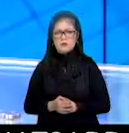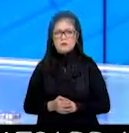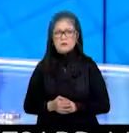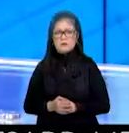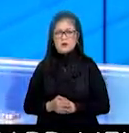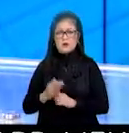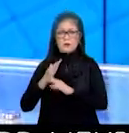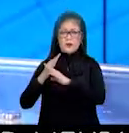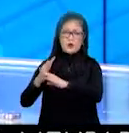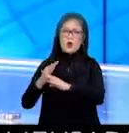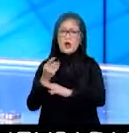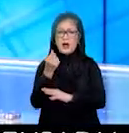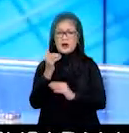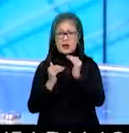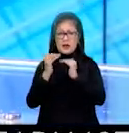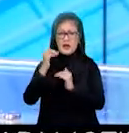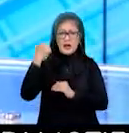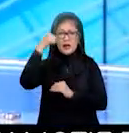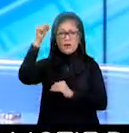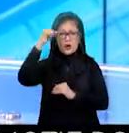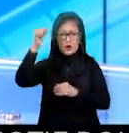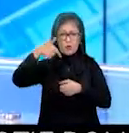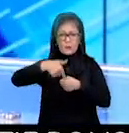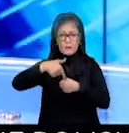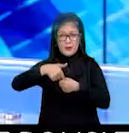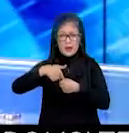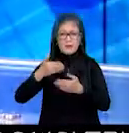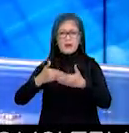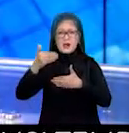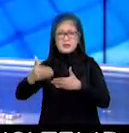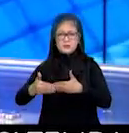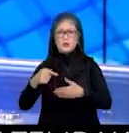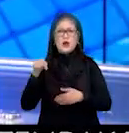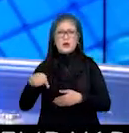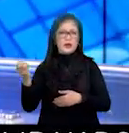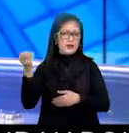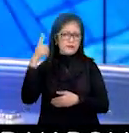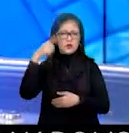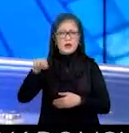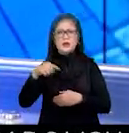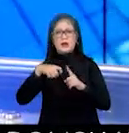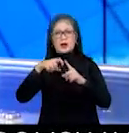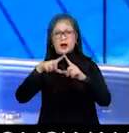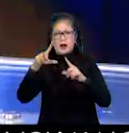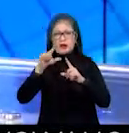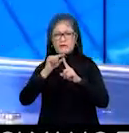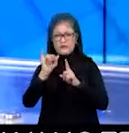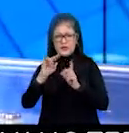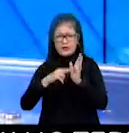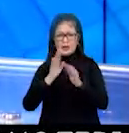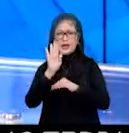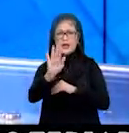Aksi demo menolak kenaikan harga BBM bersubsidi berlanjut di hari Selasa ini, langsung bergabung dengan Calvin di depan gedung DPR dan